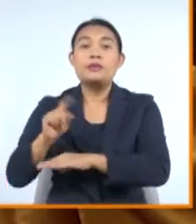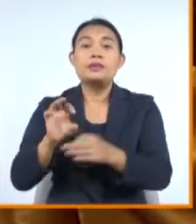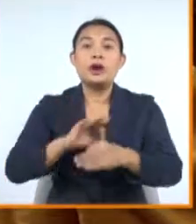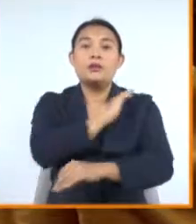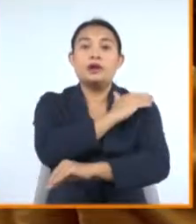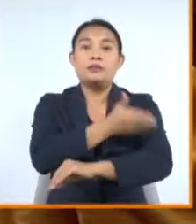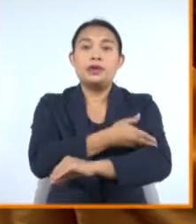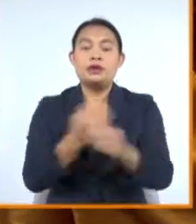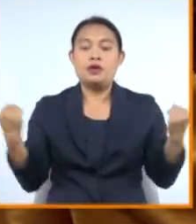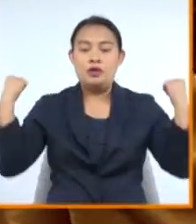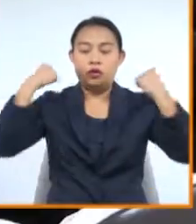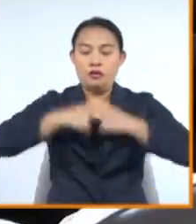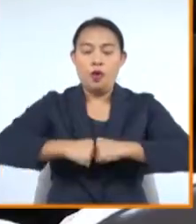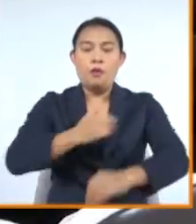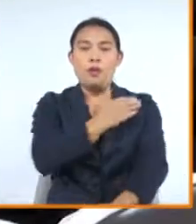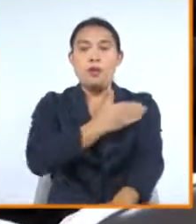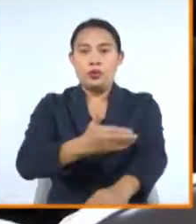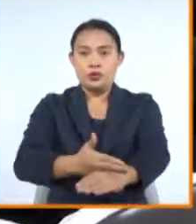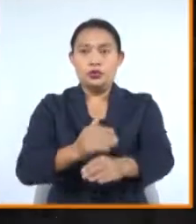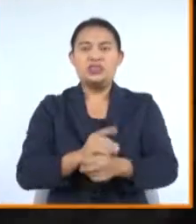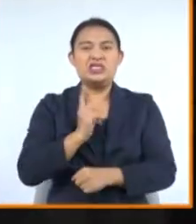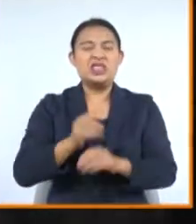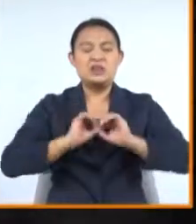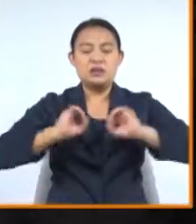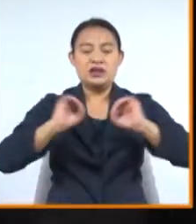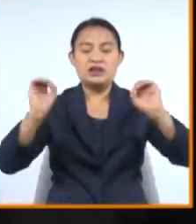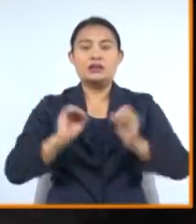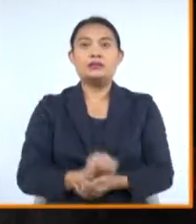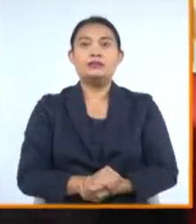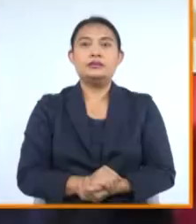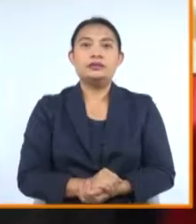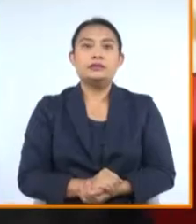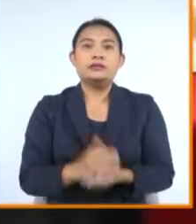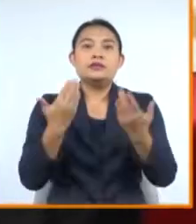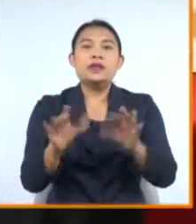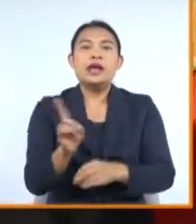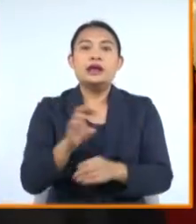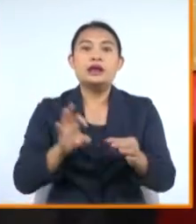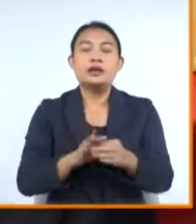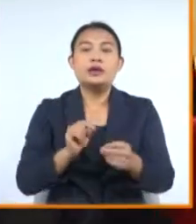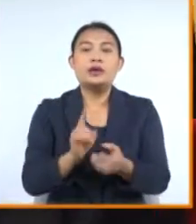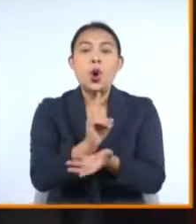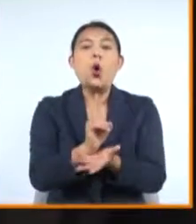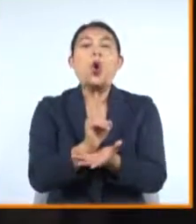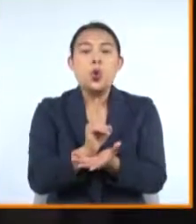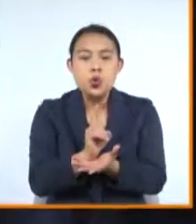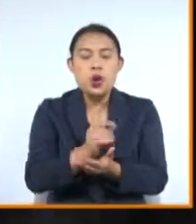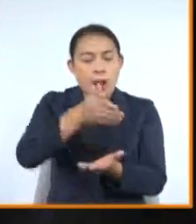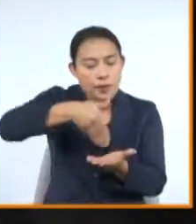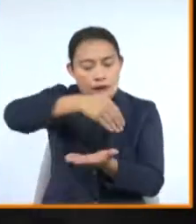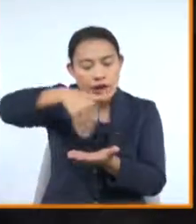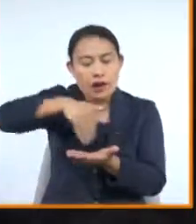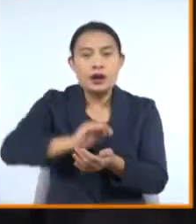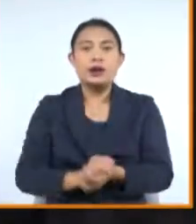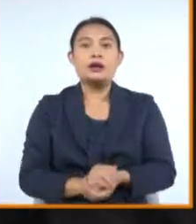ซึ่งปกติจะไม่ยอมสวมนะคะ ก็เป็นประเด็นดราม่ากันอีกแล้วนะคะนอกจากนี้ยังมีการตัดเค้กฉลอง25ปีความสัมพันธ์อาเซียน